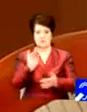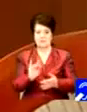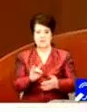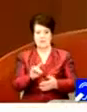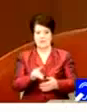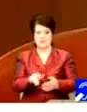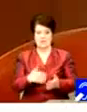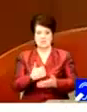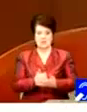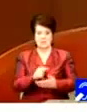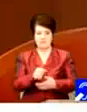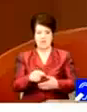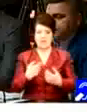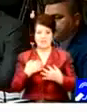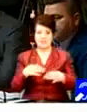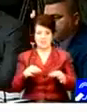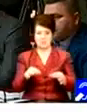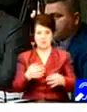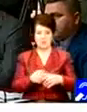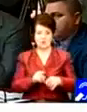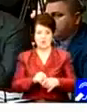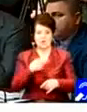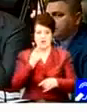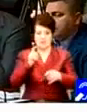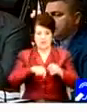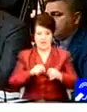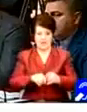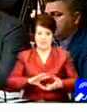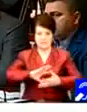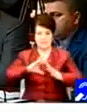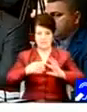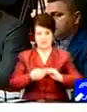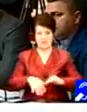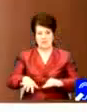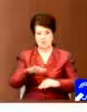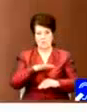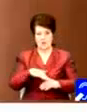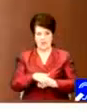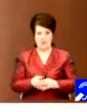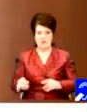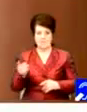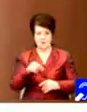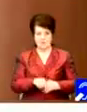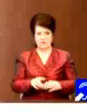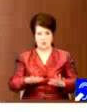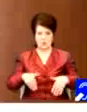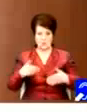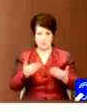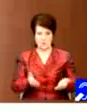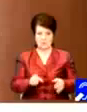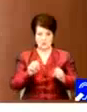șef la transporturi. Pentru început, el își propune să facă o analiză amplă a domeniului. Voi veni, desigur, cu propuneri